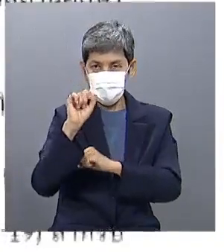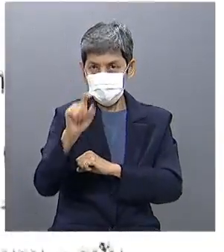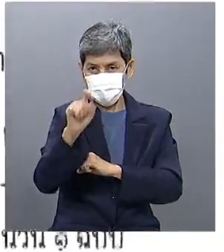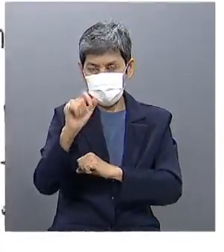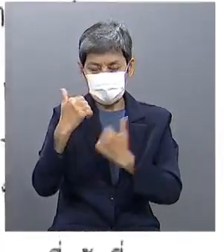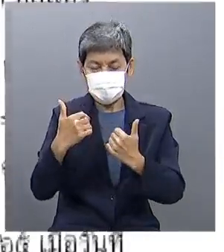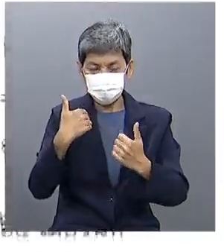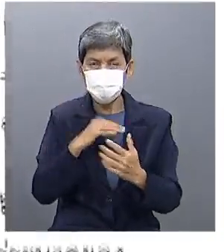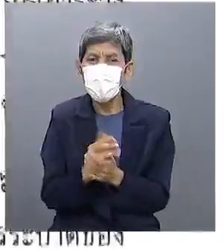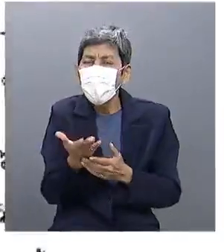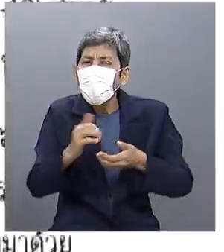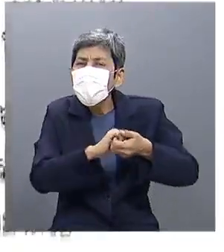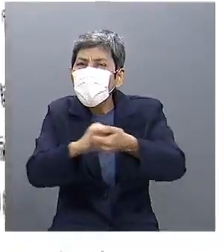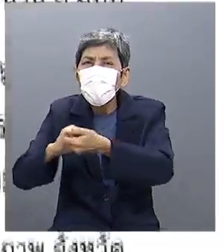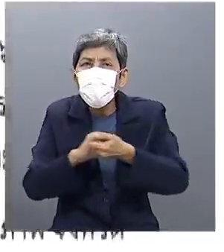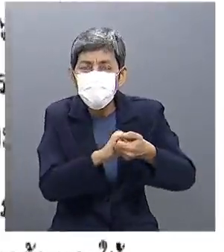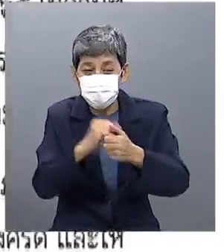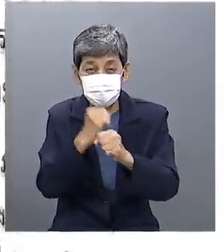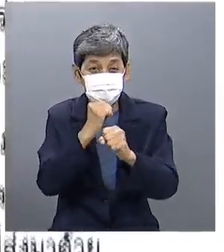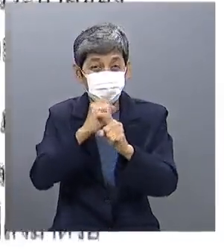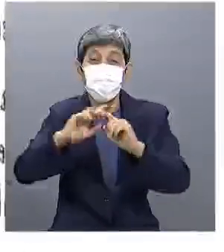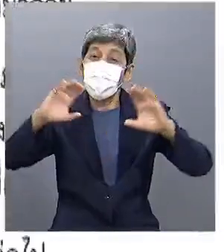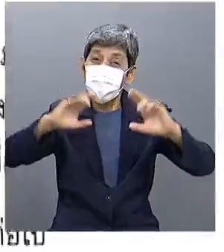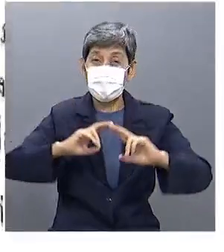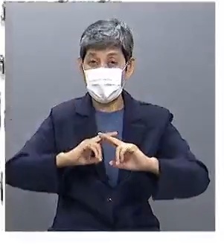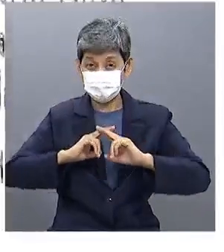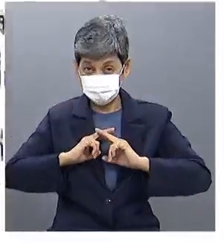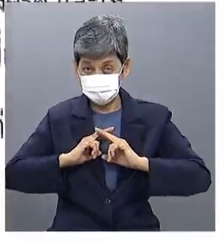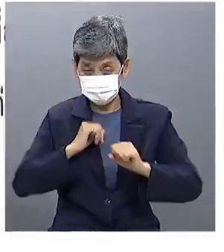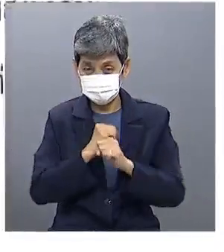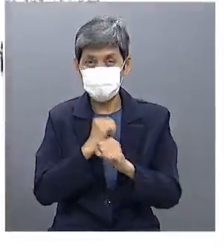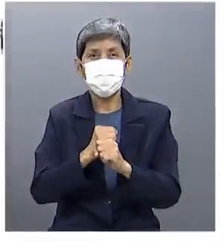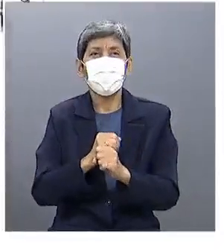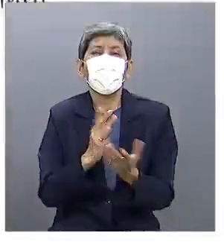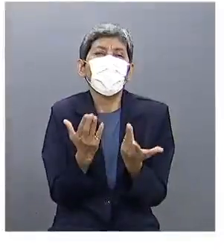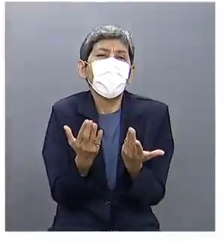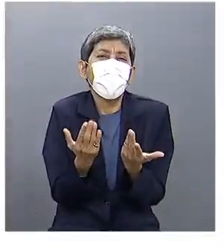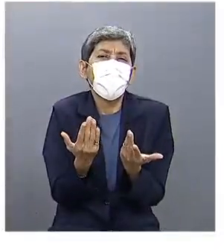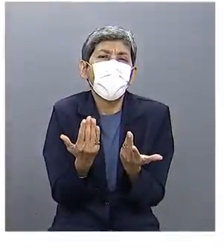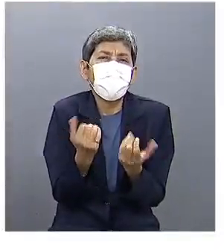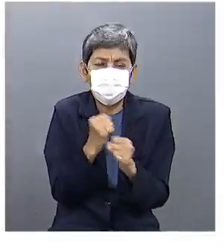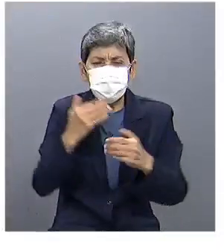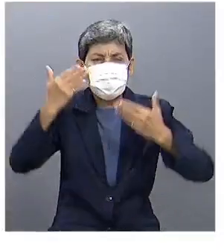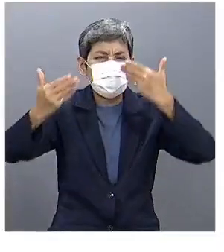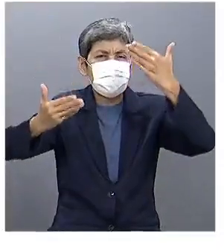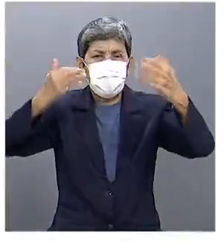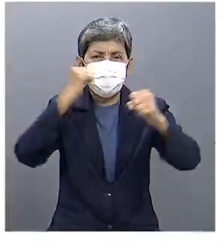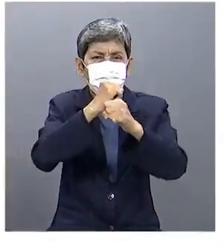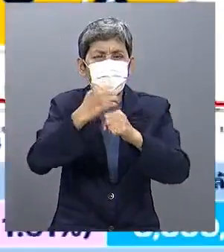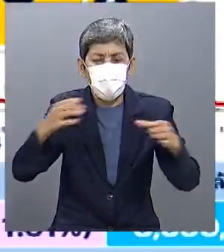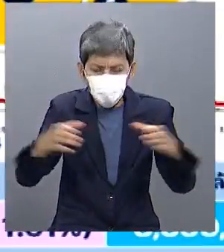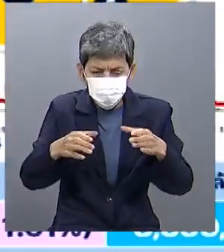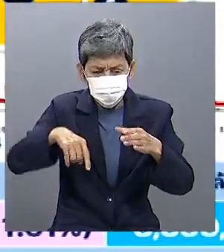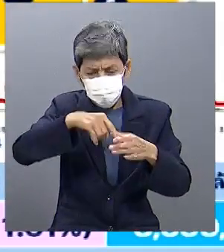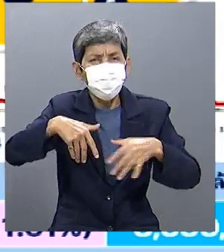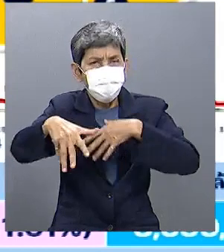ขอความร่วมมือให้ทุกหน่วยงานทั้งรัฐและเอกชนงดชะลอเลื่อนกิจกรรมที่ต้องมีการรวมตัวของประชาชน